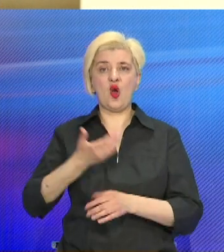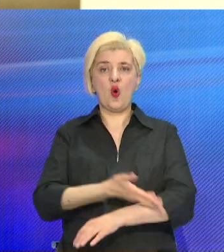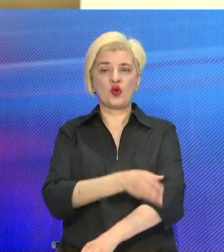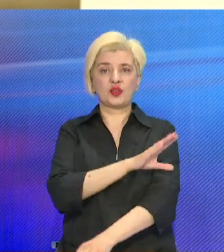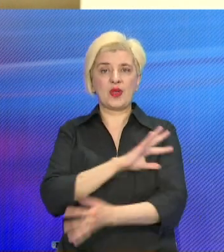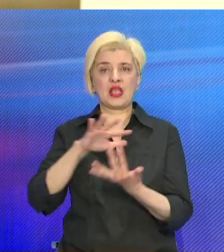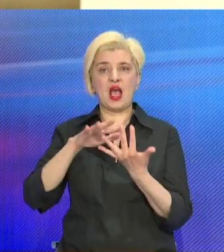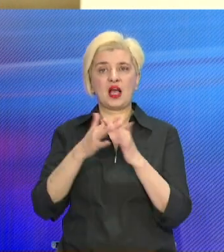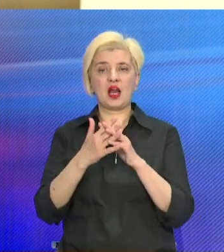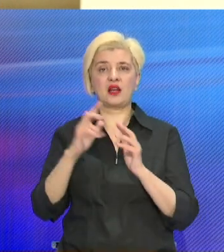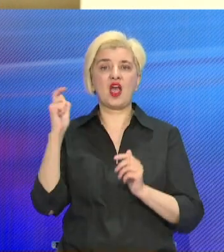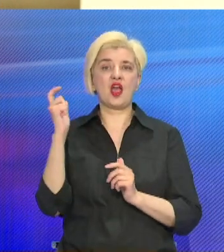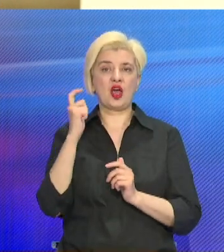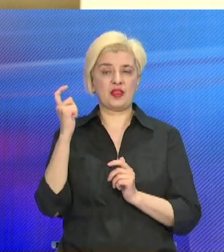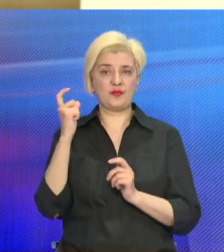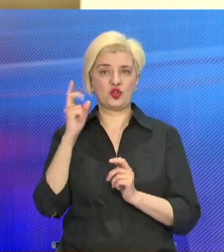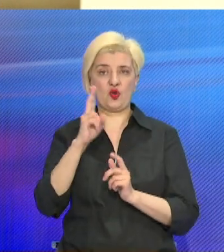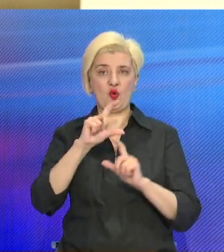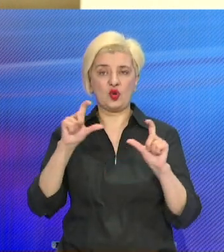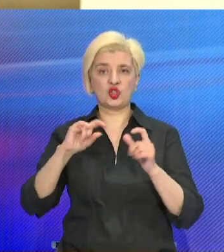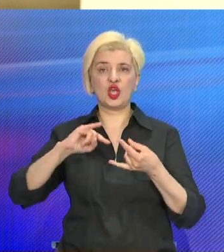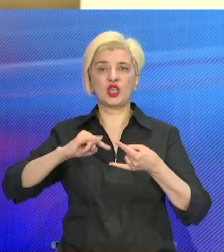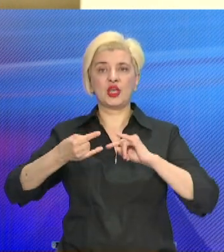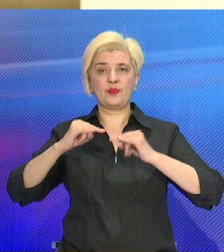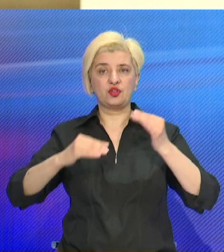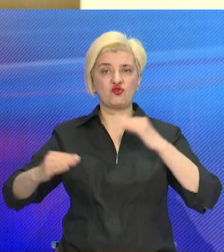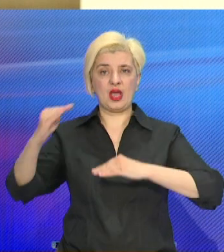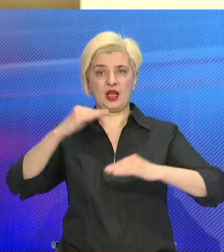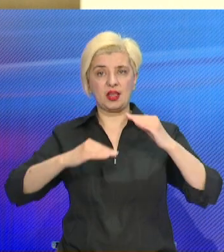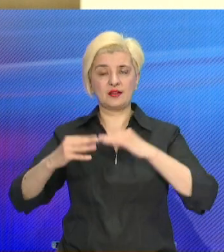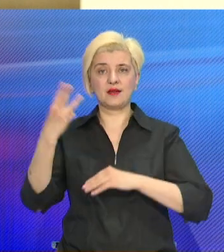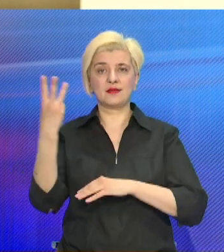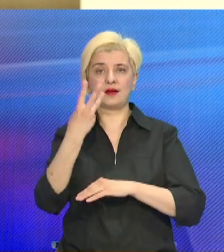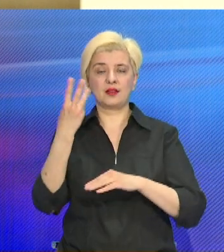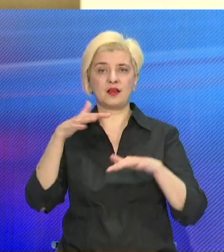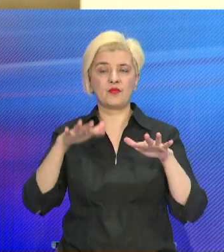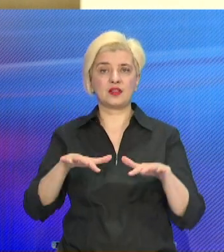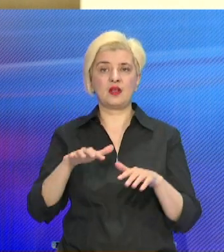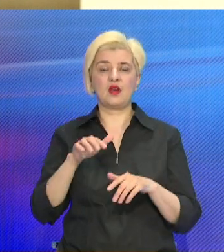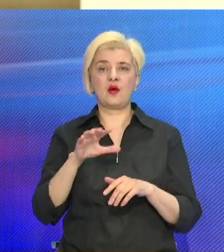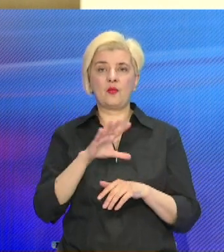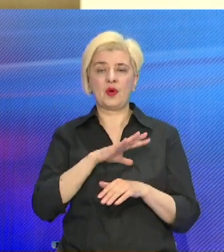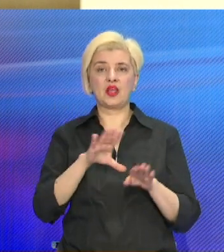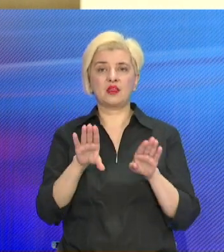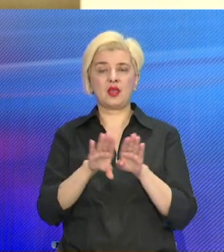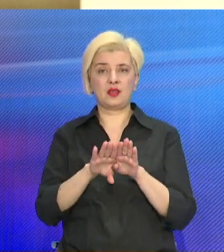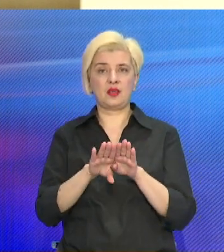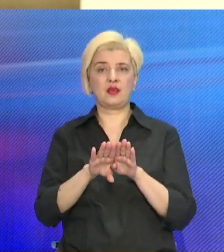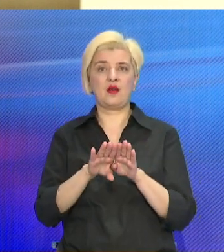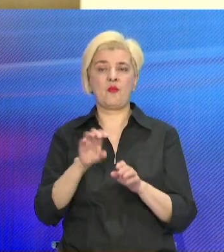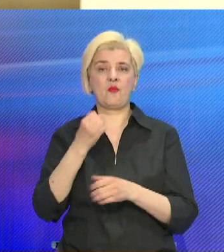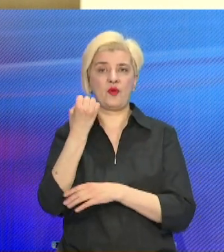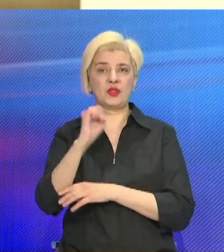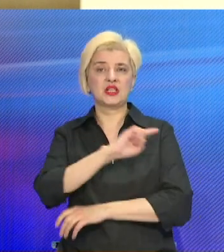колледж, кирпичная кладка, 3 место. При том, что были такие победители сильных